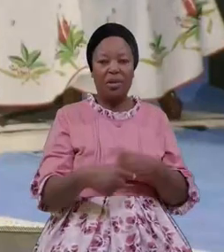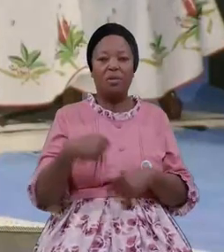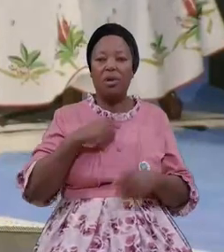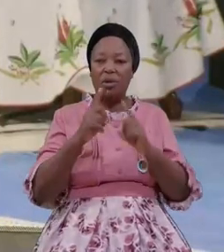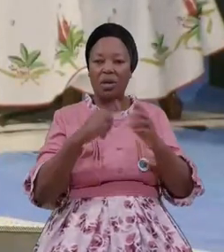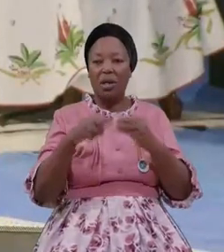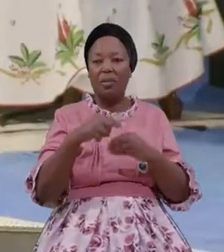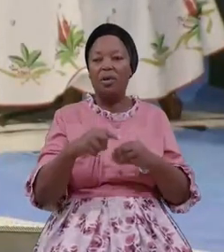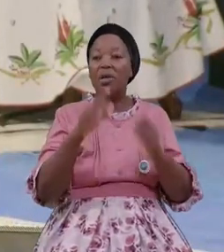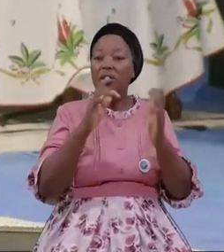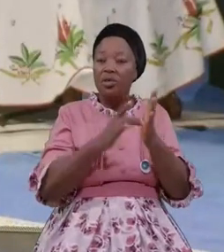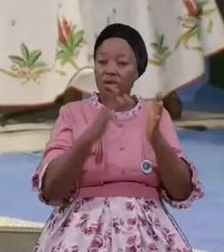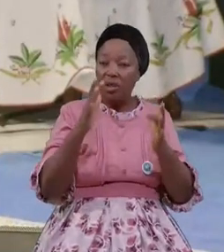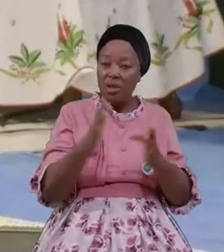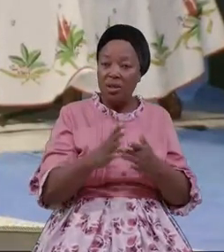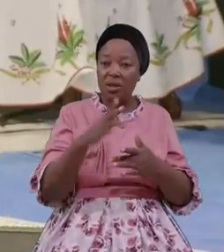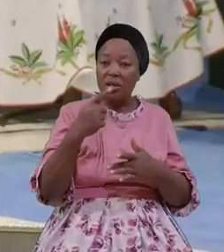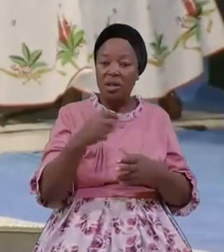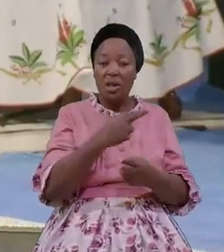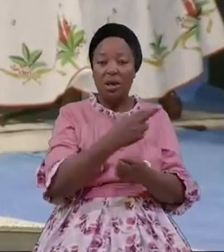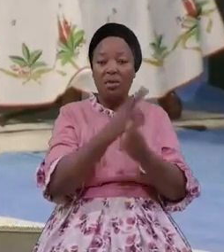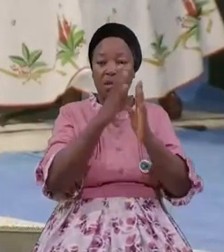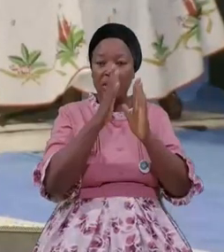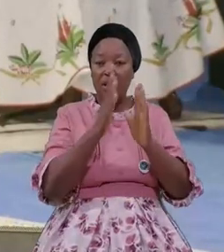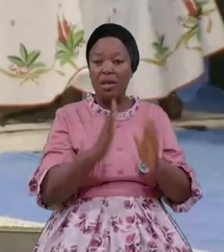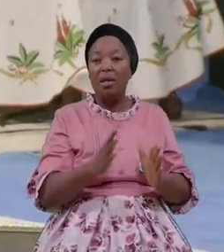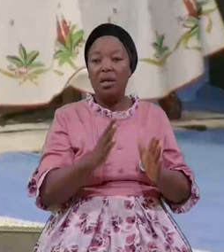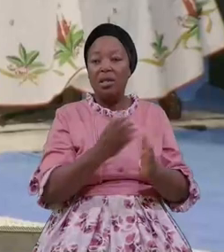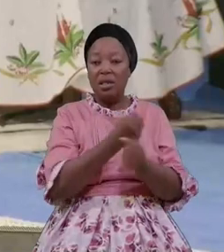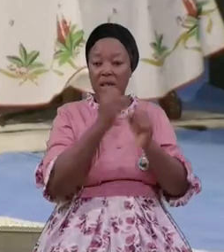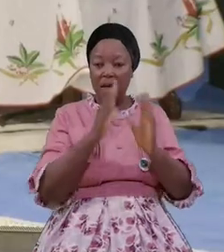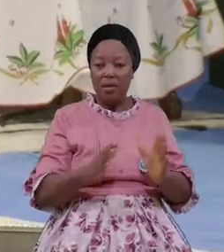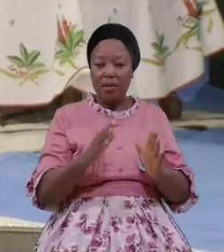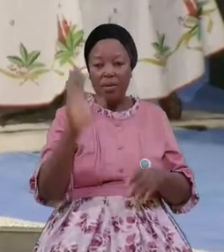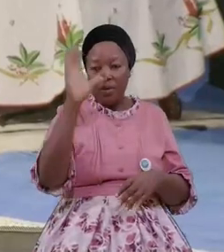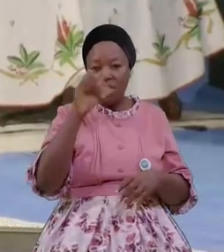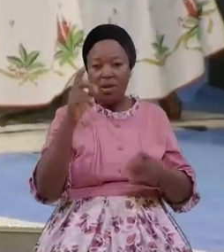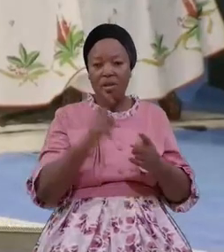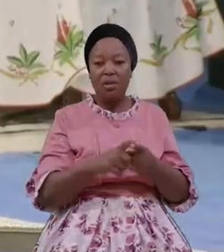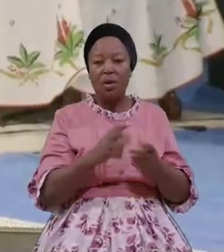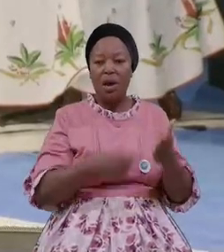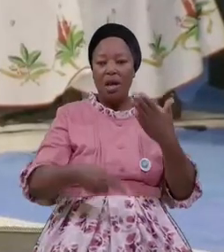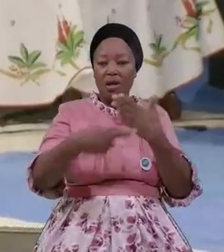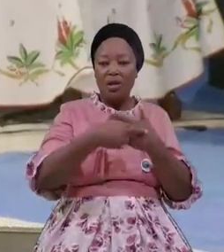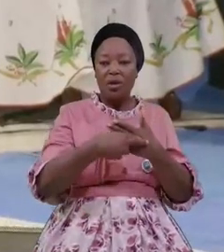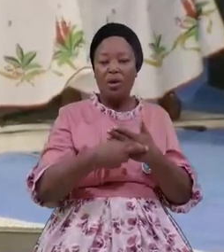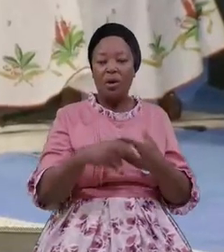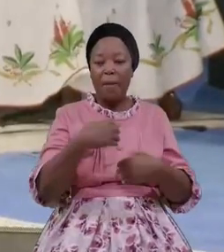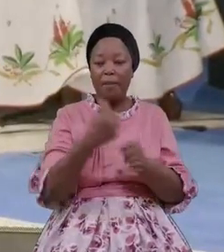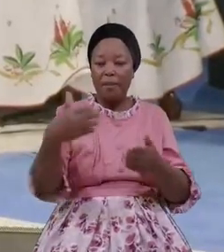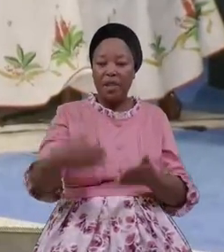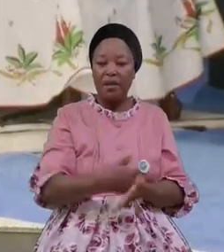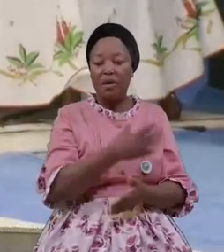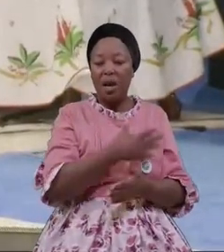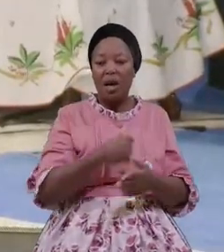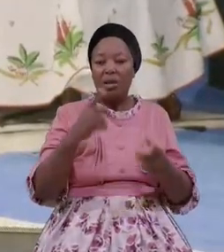de Jésus le Rédempteur qui cherche à nous restaurer nous renouveler et